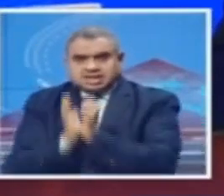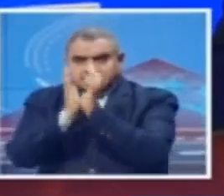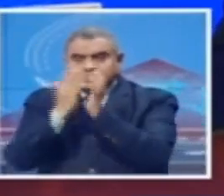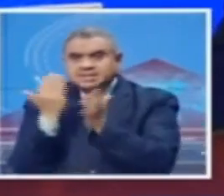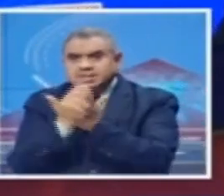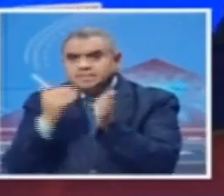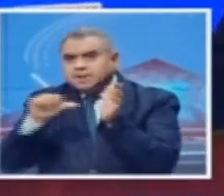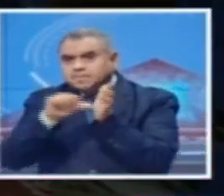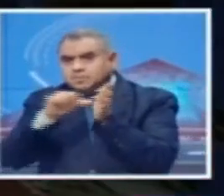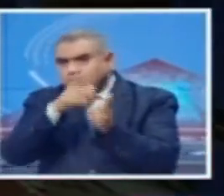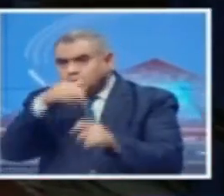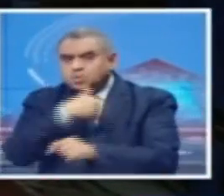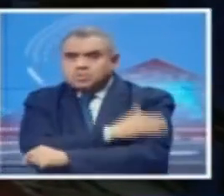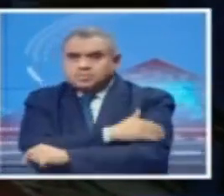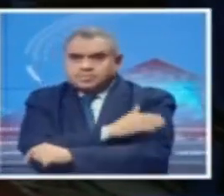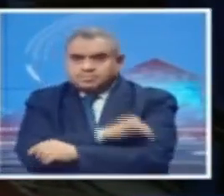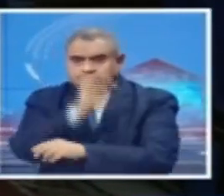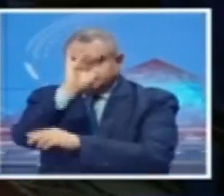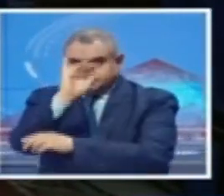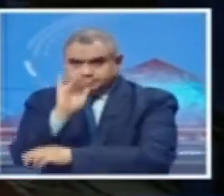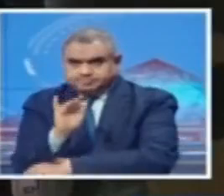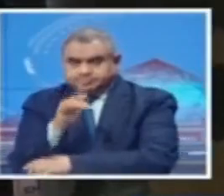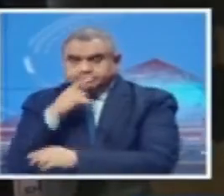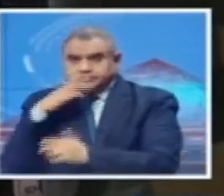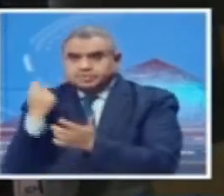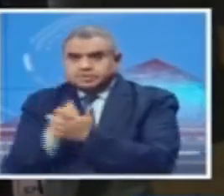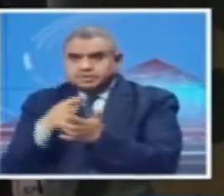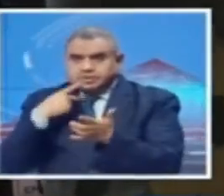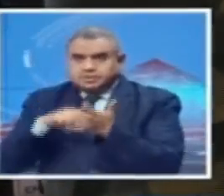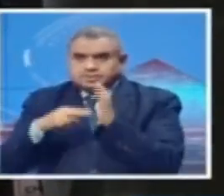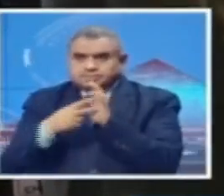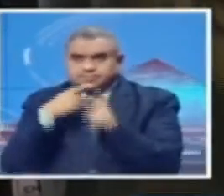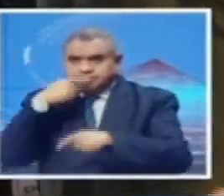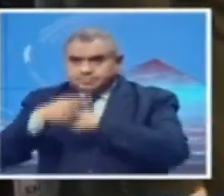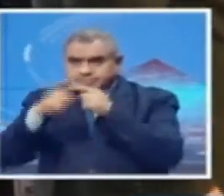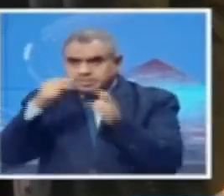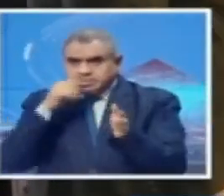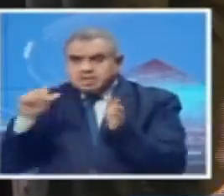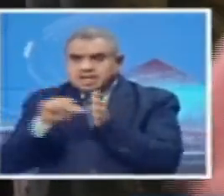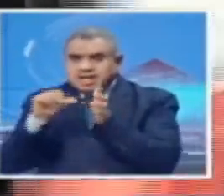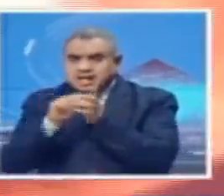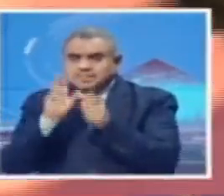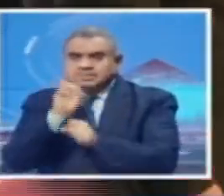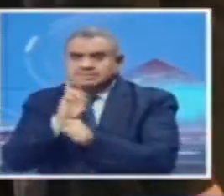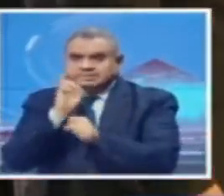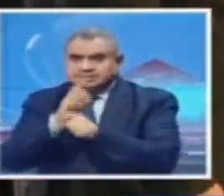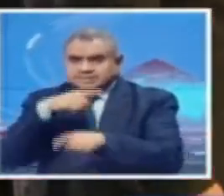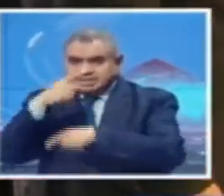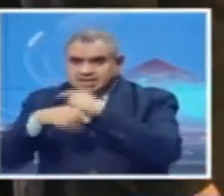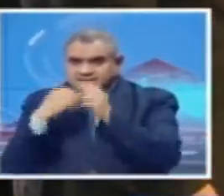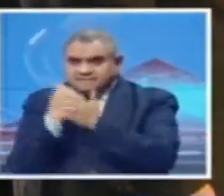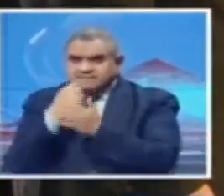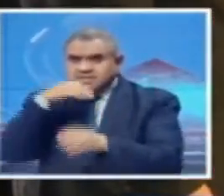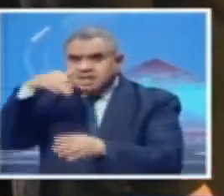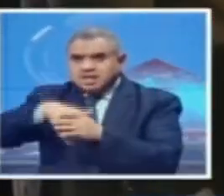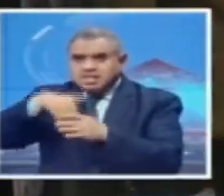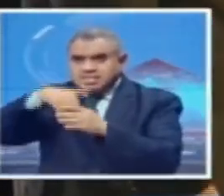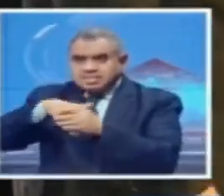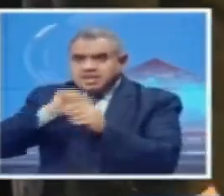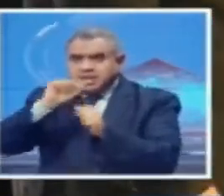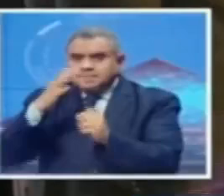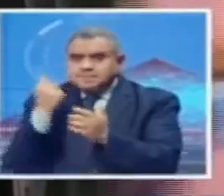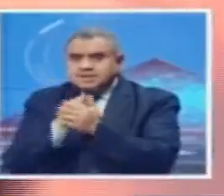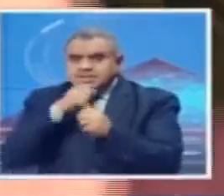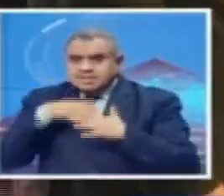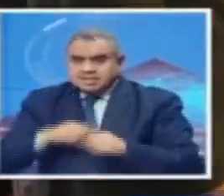وجميع المواطنين. وبتلك الفرحة الغامرة استلم أهالينا من العمالة غير المنتظمة وثيقة التأمين، حيث أكدوا على